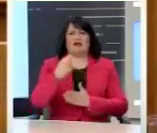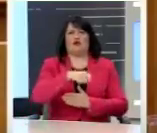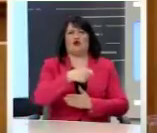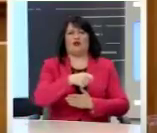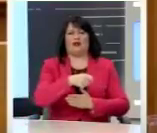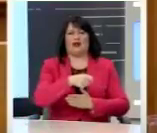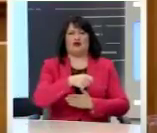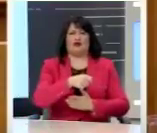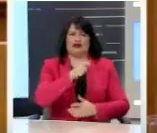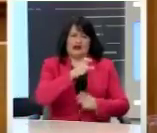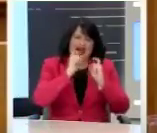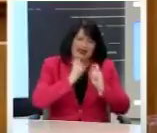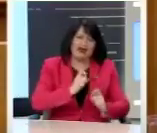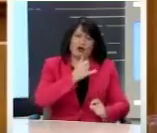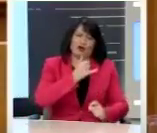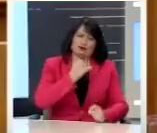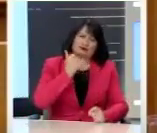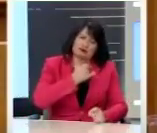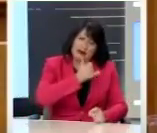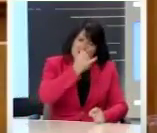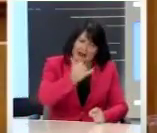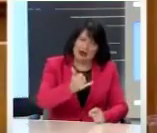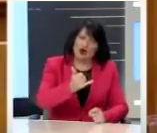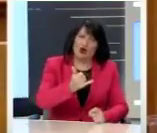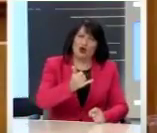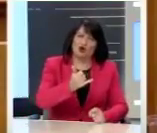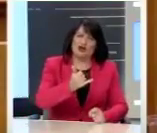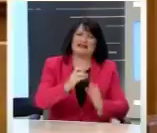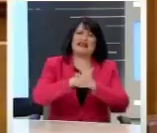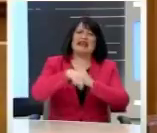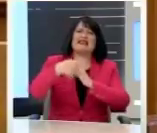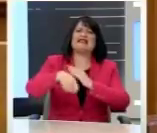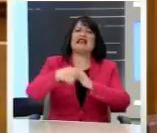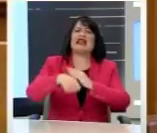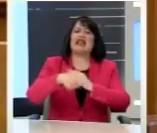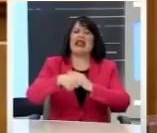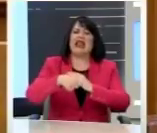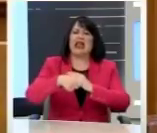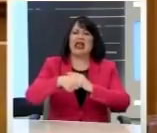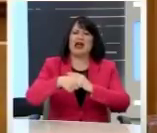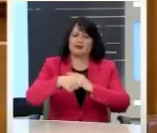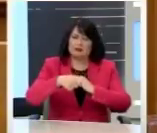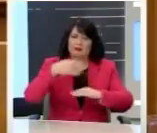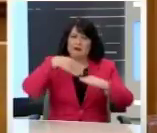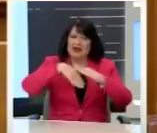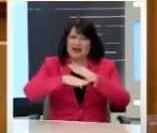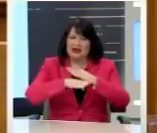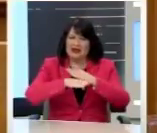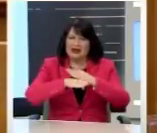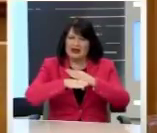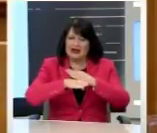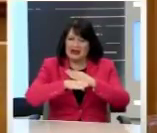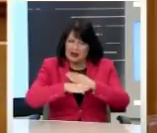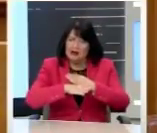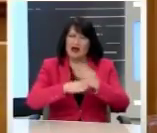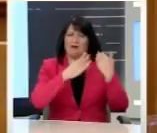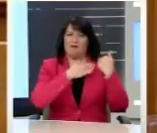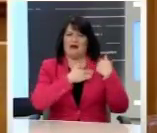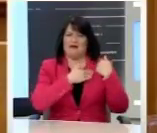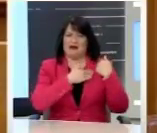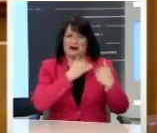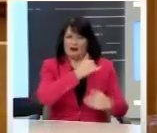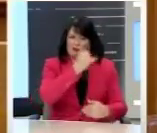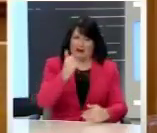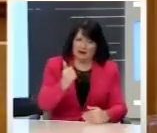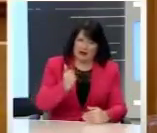έκανε το θεσμικό του καθήκον. Επικοινώνησε με την αρμόδια εισαγγελέα, προϊσταμένη της εισαγγελίας Πειραιά που εκκρεμούσαν ήδη συναφείς δικογραφίες.